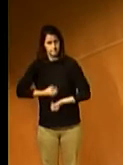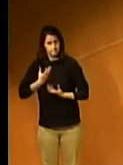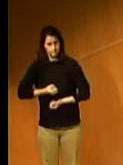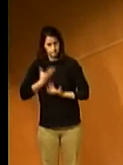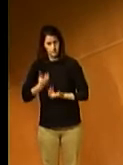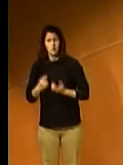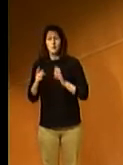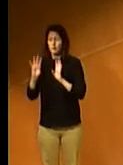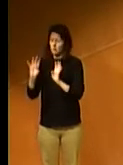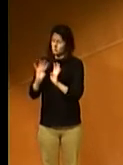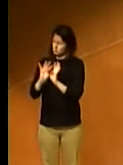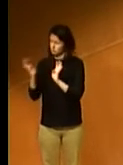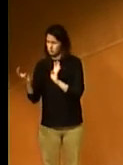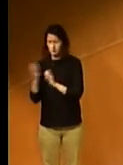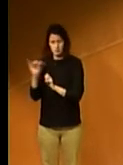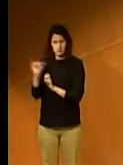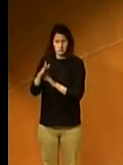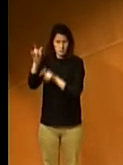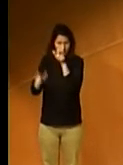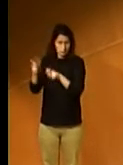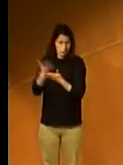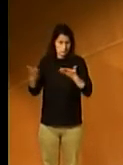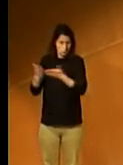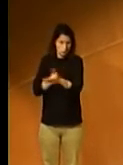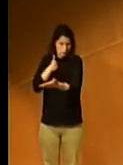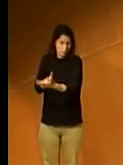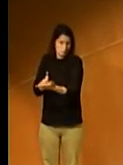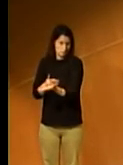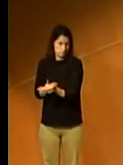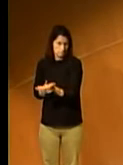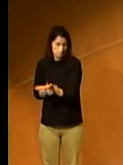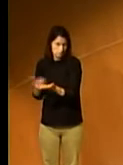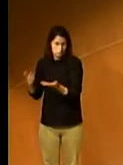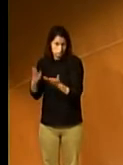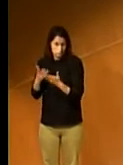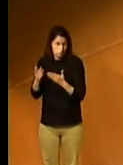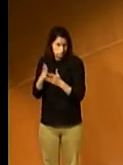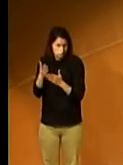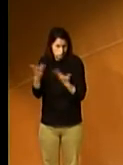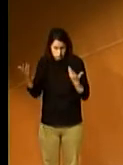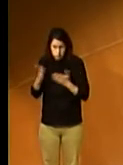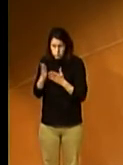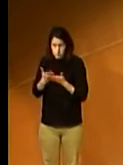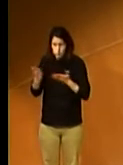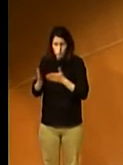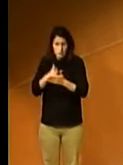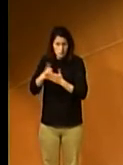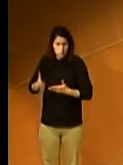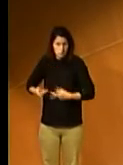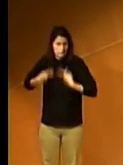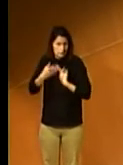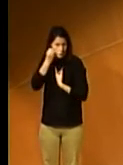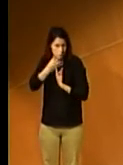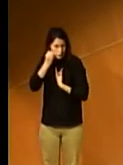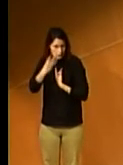avec des personnes concernées, des personnes qui se confrontent au handicap dans leur vie quotidienne. À la suite de